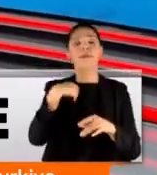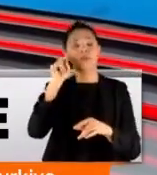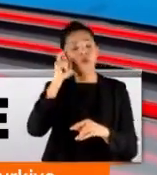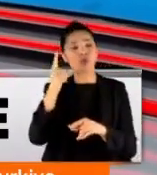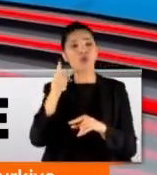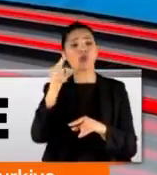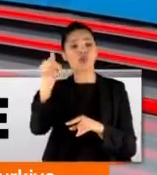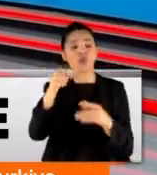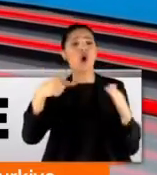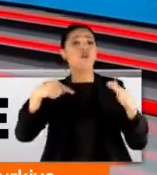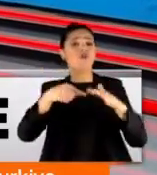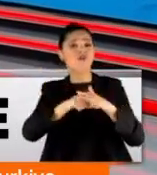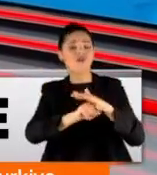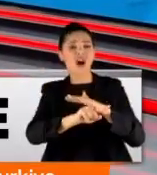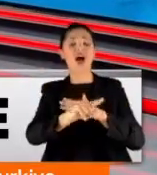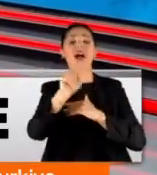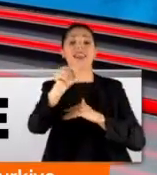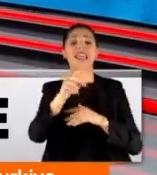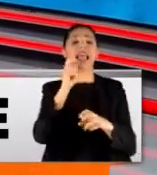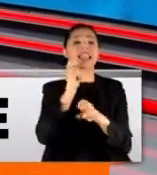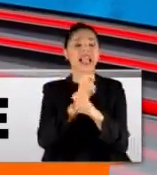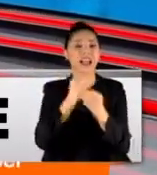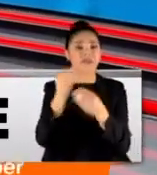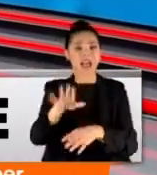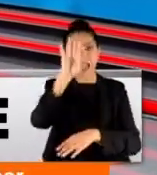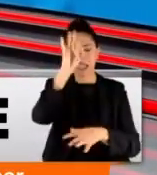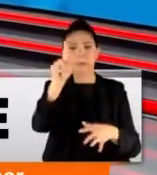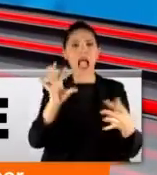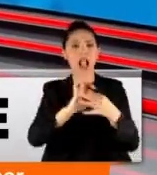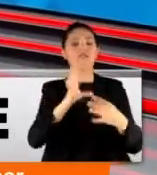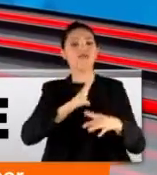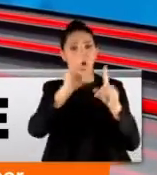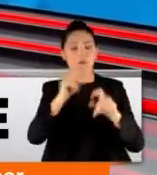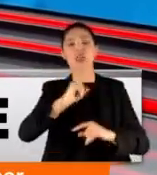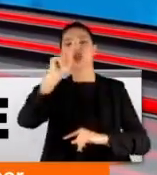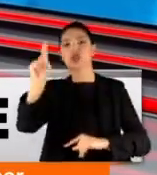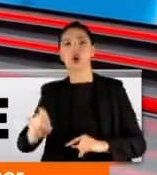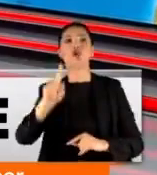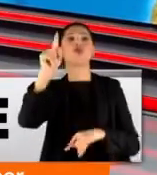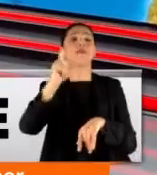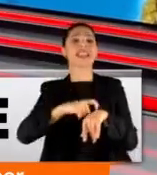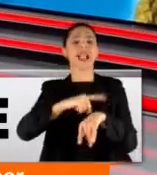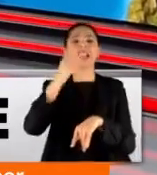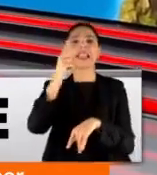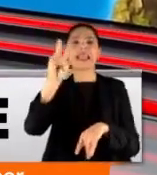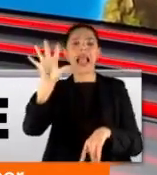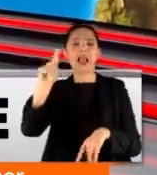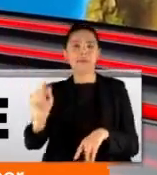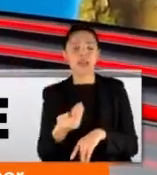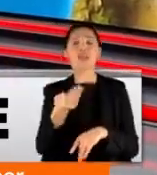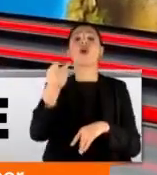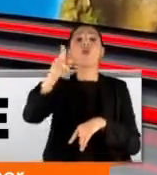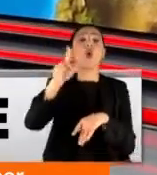şey buradaki fayı, yani Kuzey Anadolu fay hattını tetikler mi? İstanbul'la bir ilgisi var mı? Onu soracağız. Önce 14.51'den itibaren